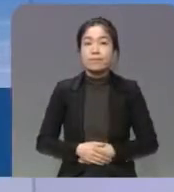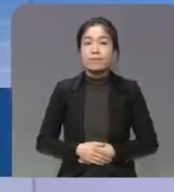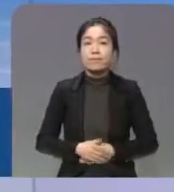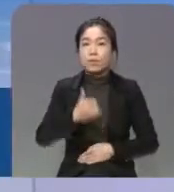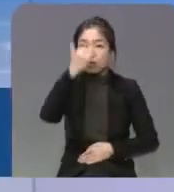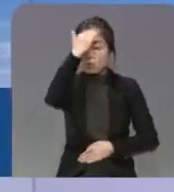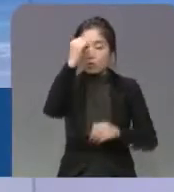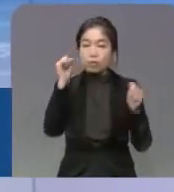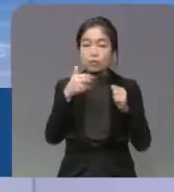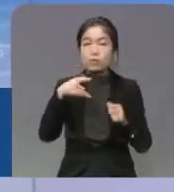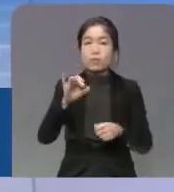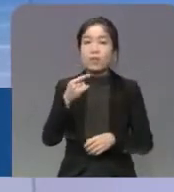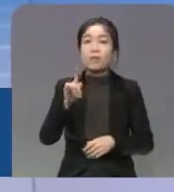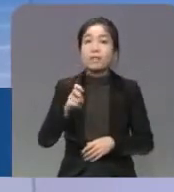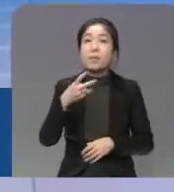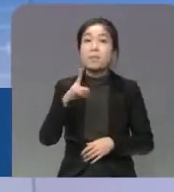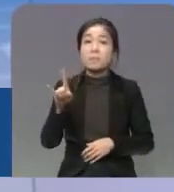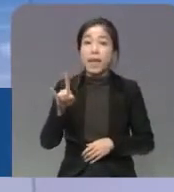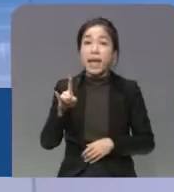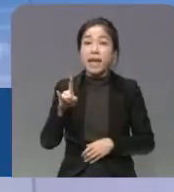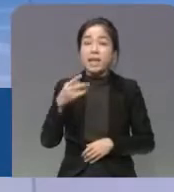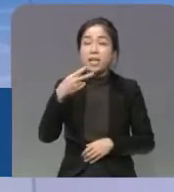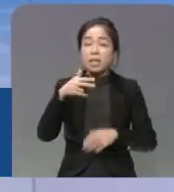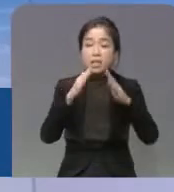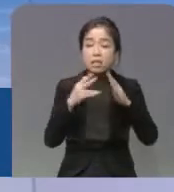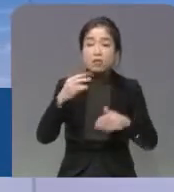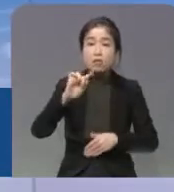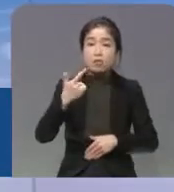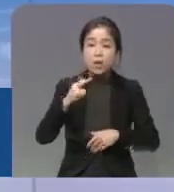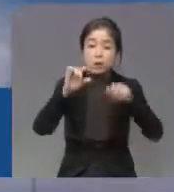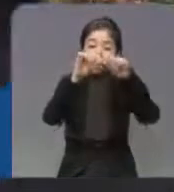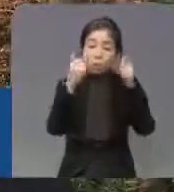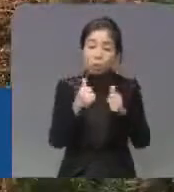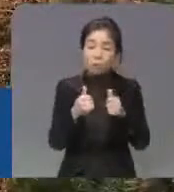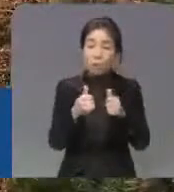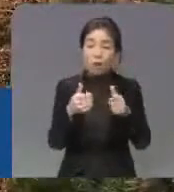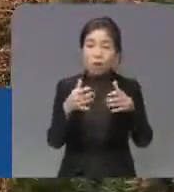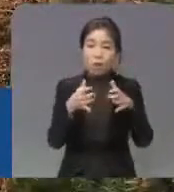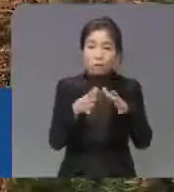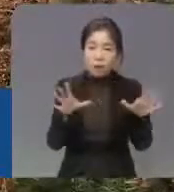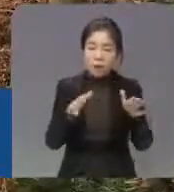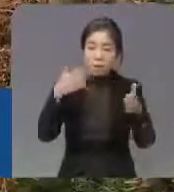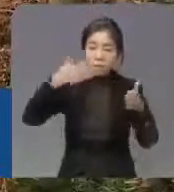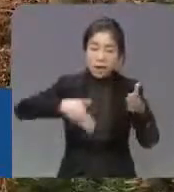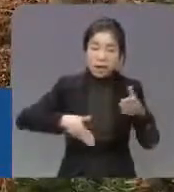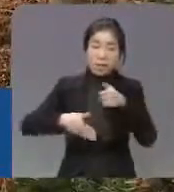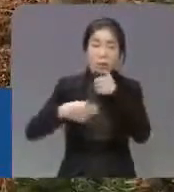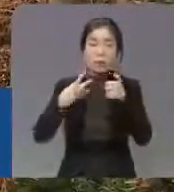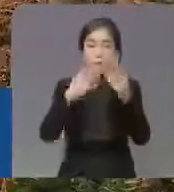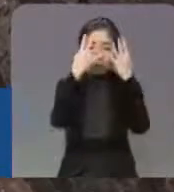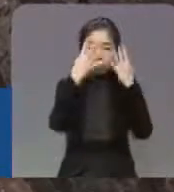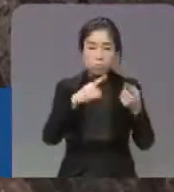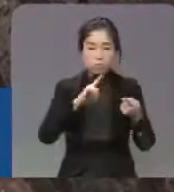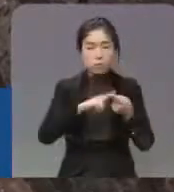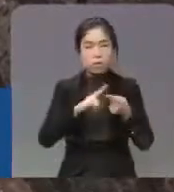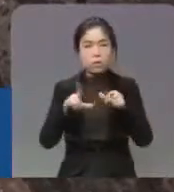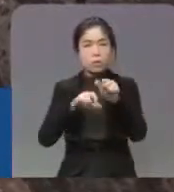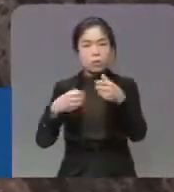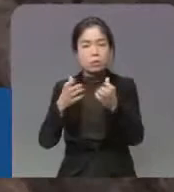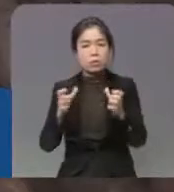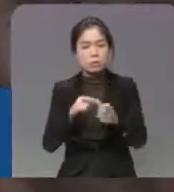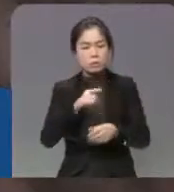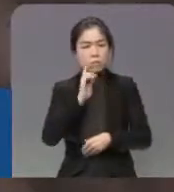충북 청남대에 있는 전두환 동상을 훼손하려 한 50대가 구속된 것과 관련해서 5월 단체들이 무리한 구속